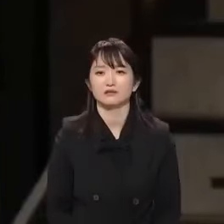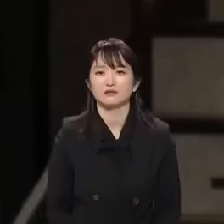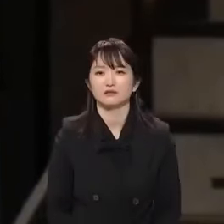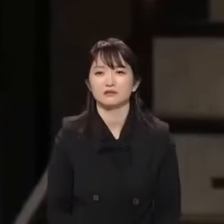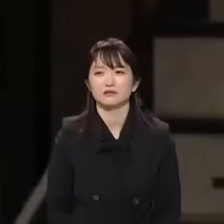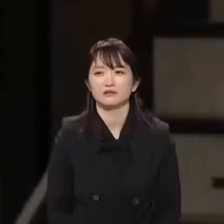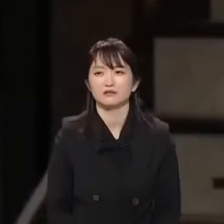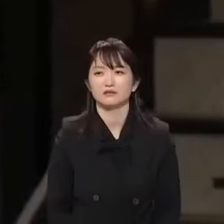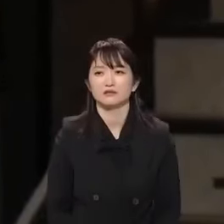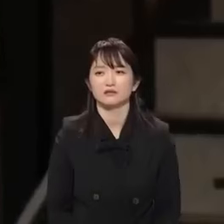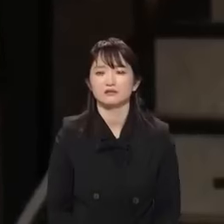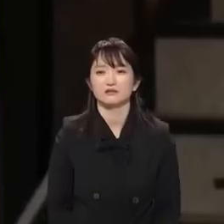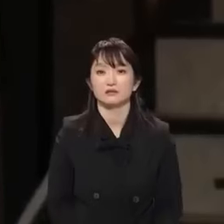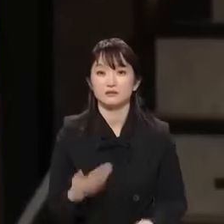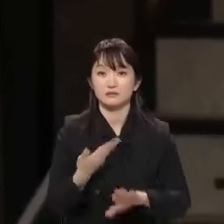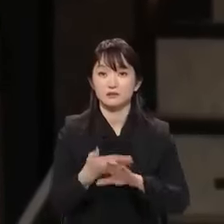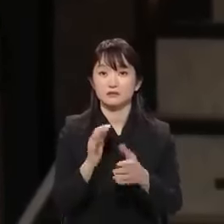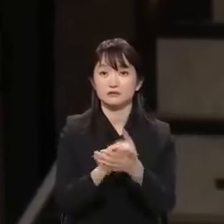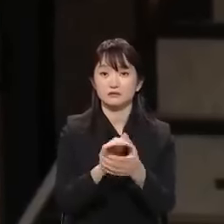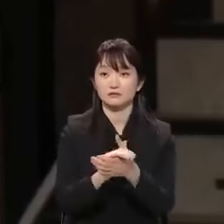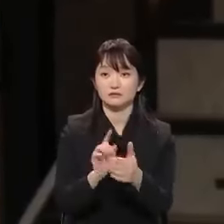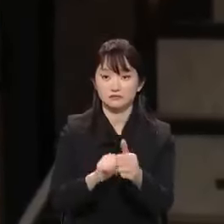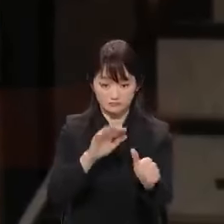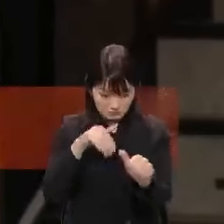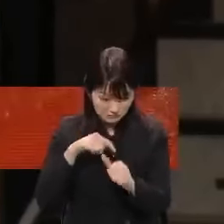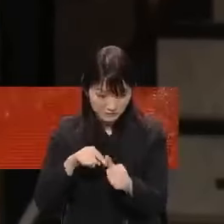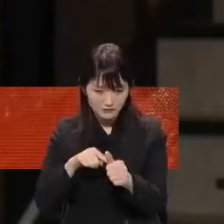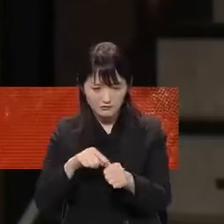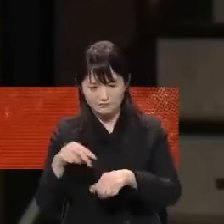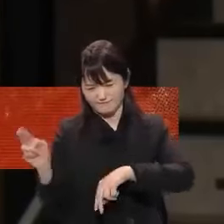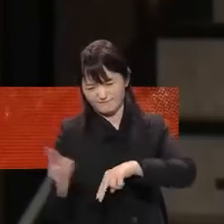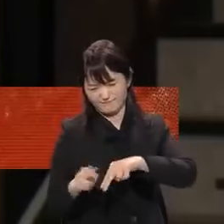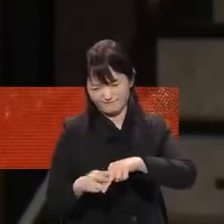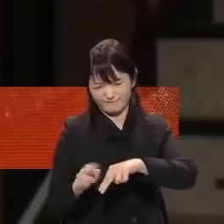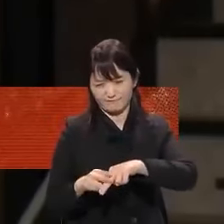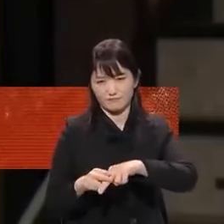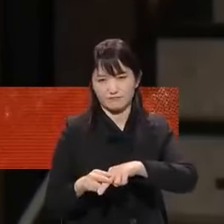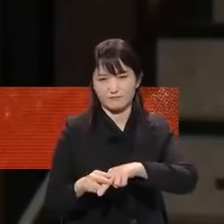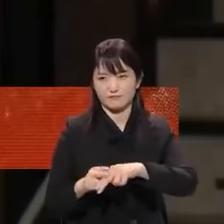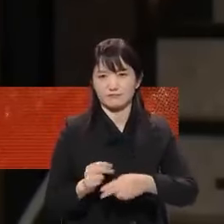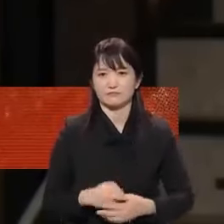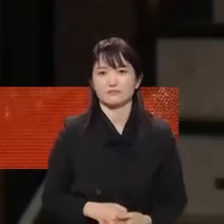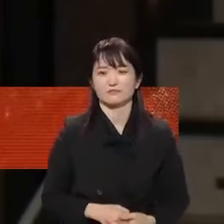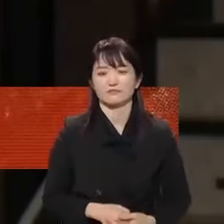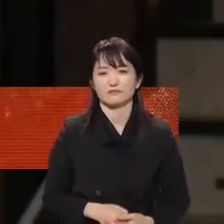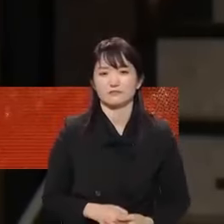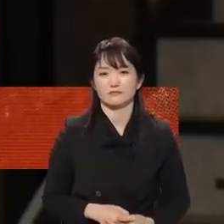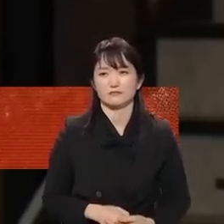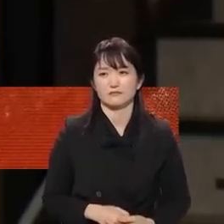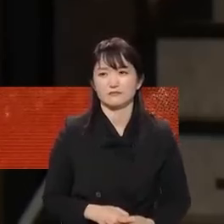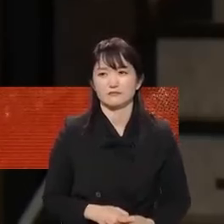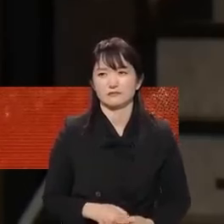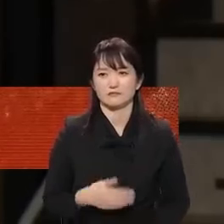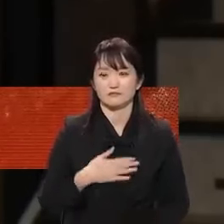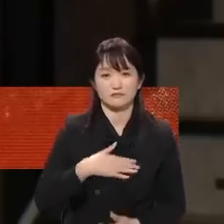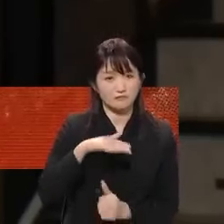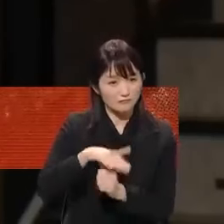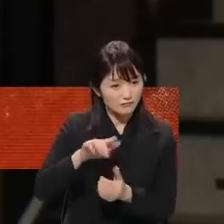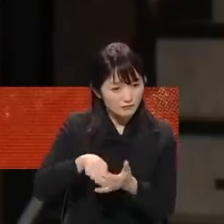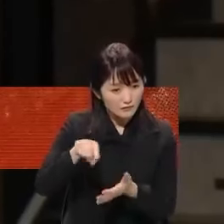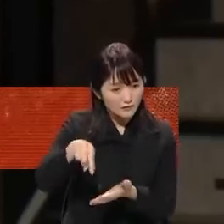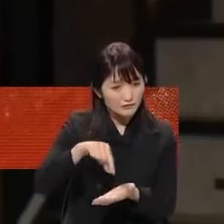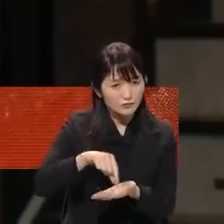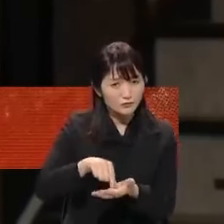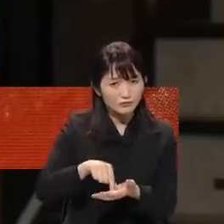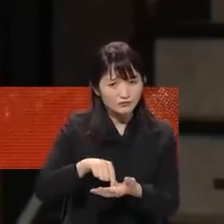그 다른 친구 또 한 명의 친구도 불러가지고 이제 같이 때렸다고 하는데 네 정말로 저도 어렸을 때도 이 정도로